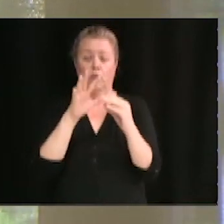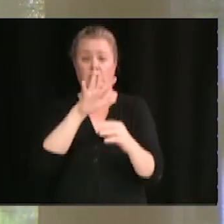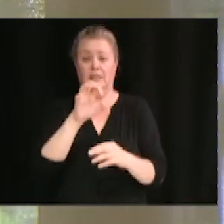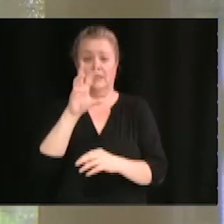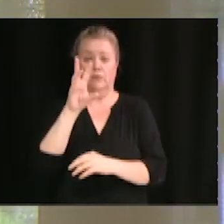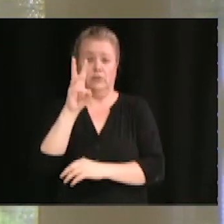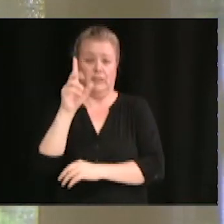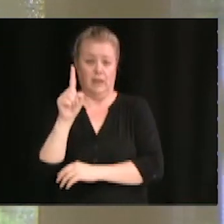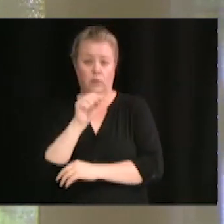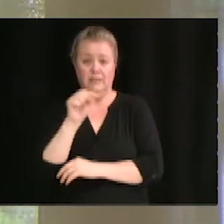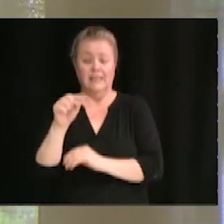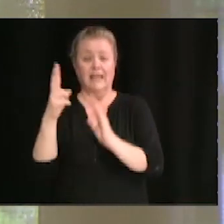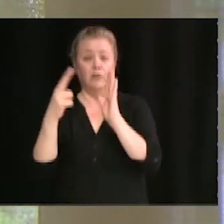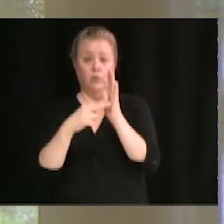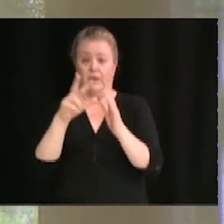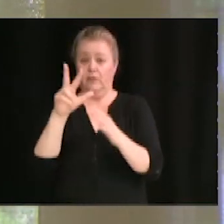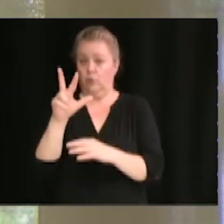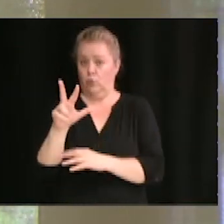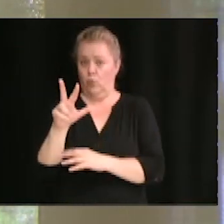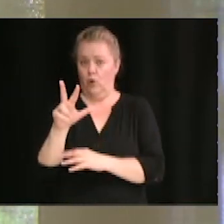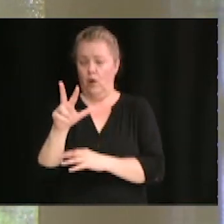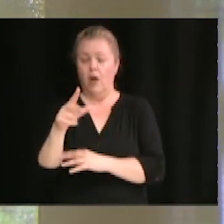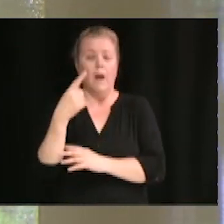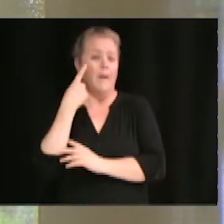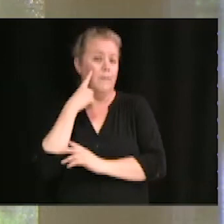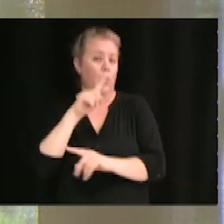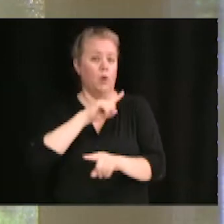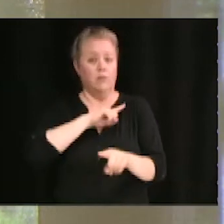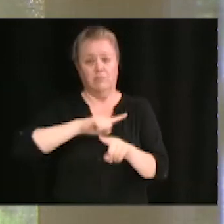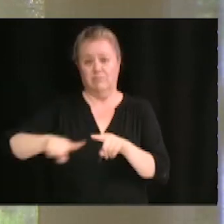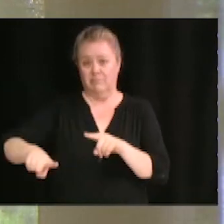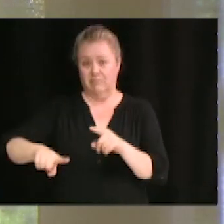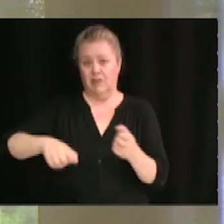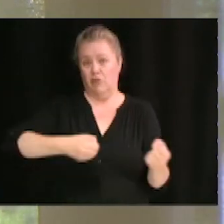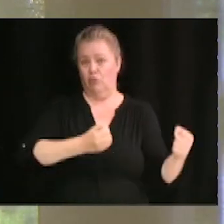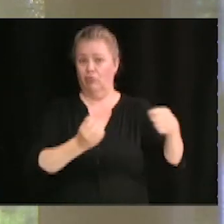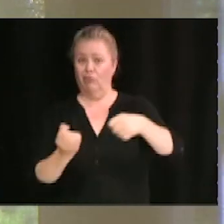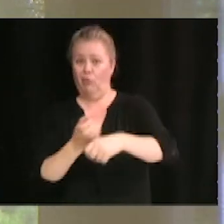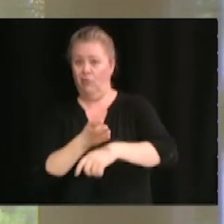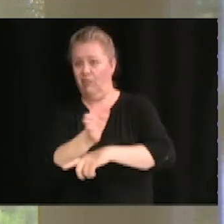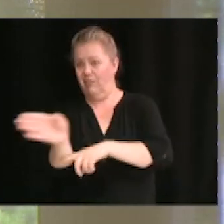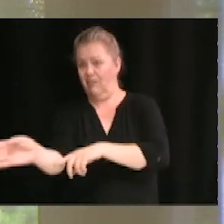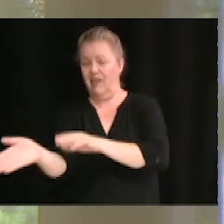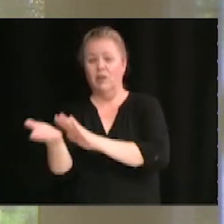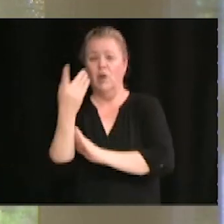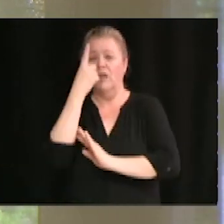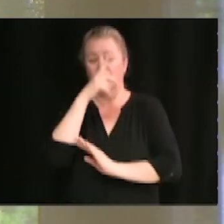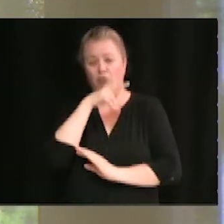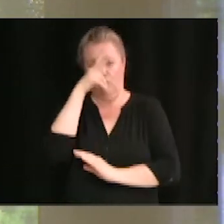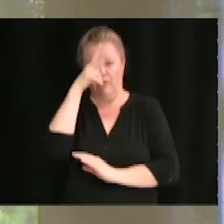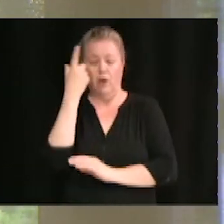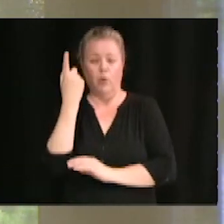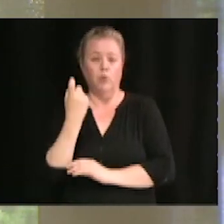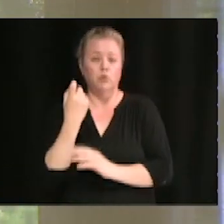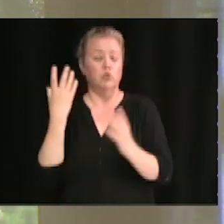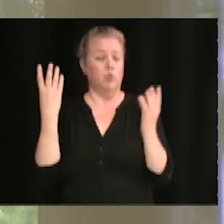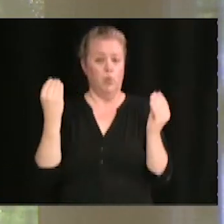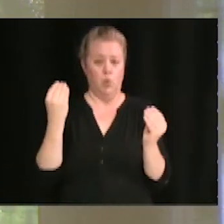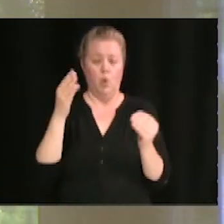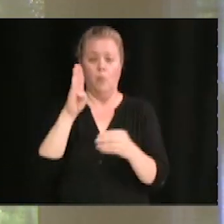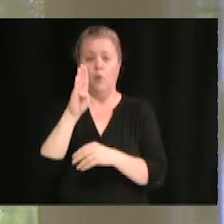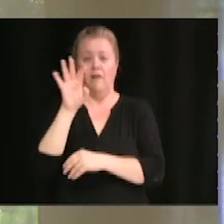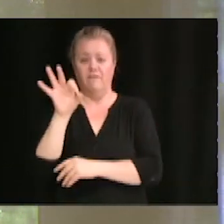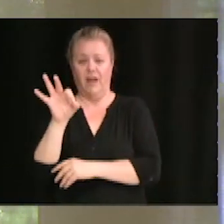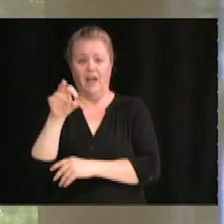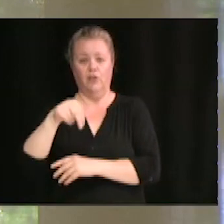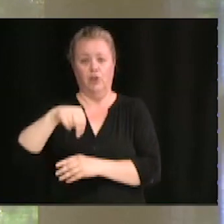-2003 de manière à interdire le virage à droite à un feu rouge à l'intersection du boulevard des Bois-Francs-Nord et de